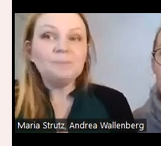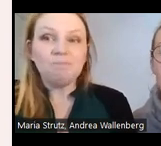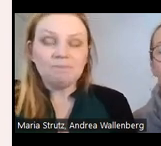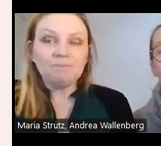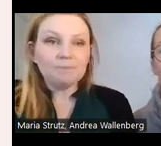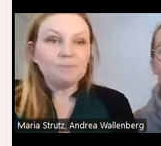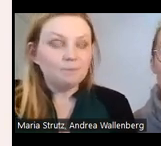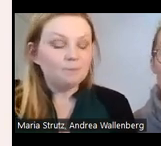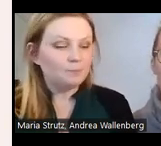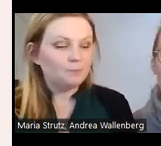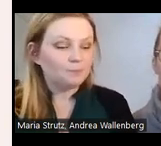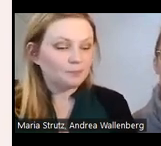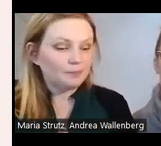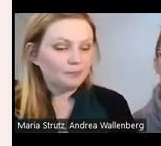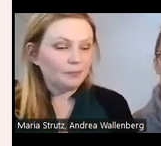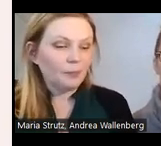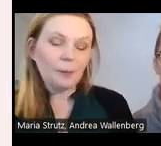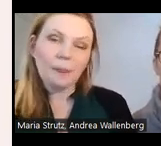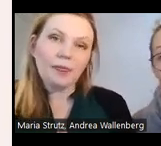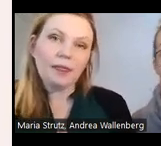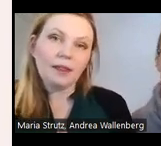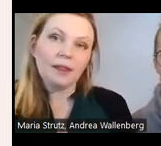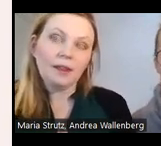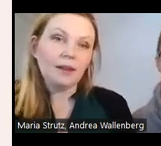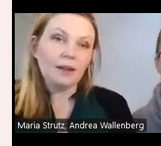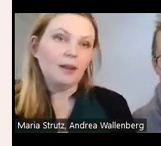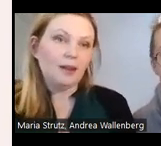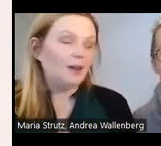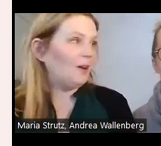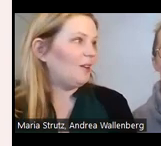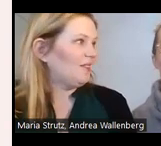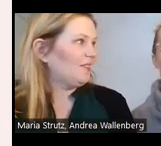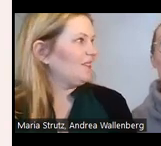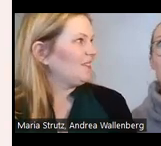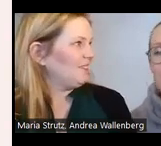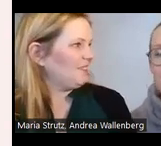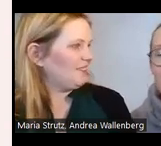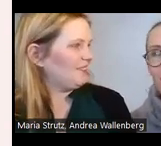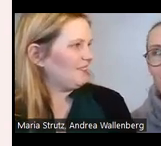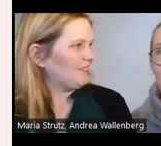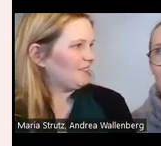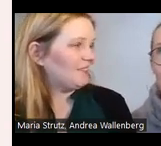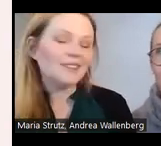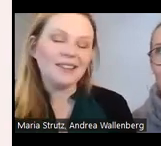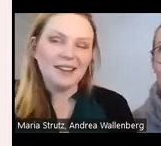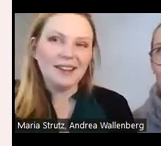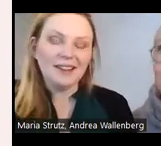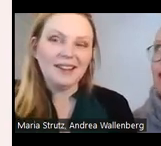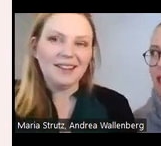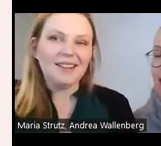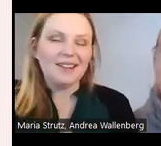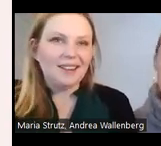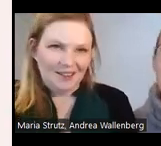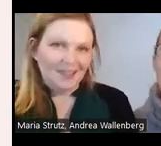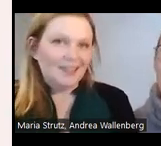på bilderna. Det är också svårt för ett barn att få frågan, vad har ni gjort idag? Ja. Och spola tillbaka hela dagen och fundera, ja, jag har ju